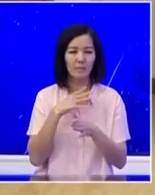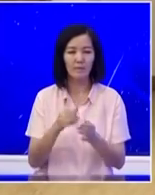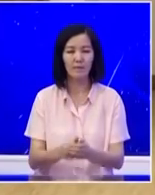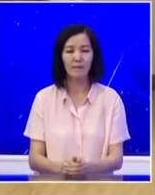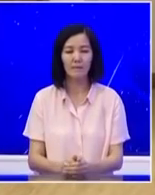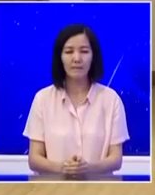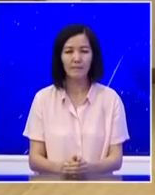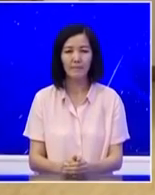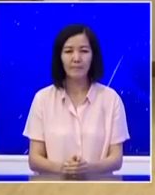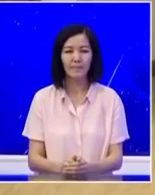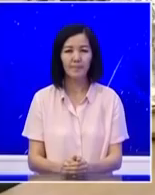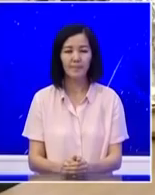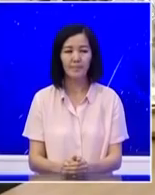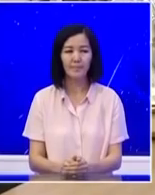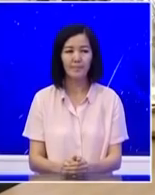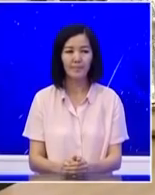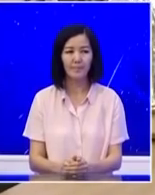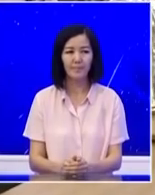қарай жүзеге асыруды тапсырды.